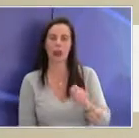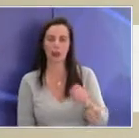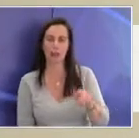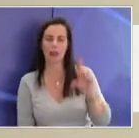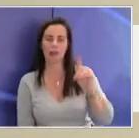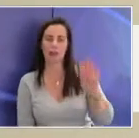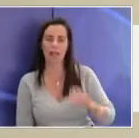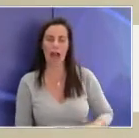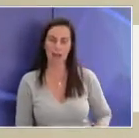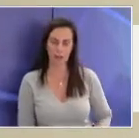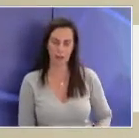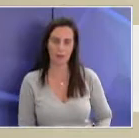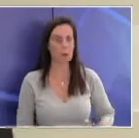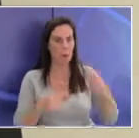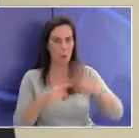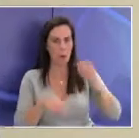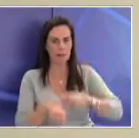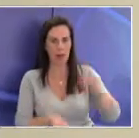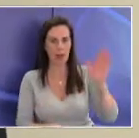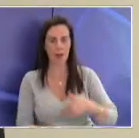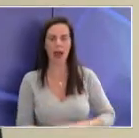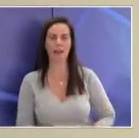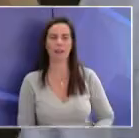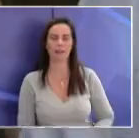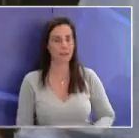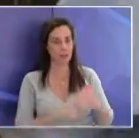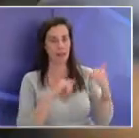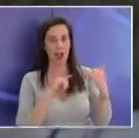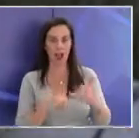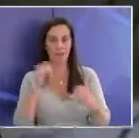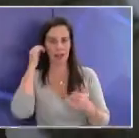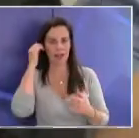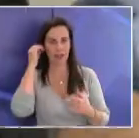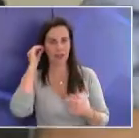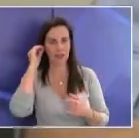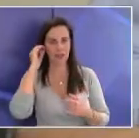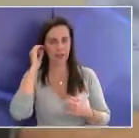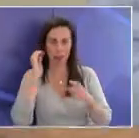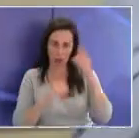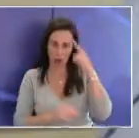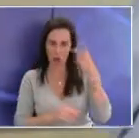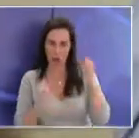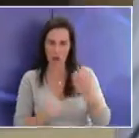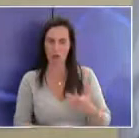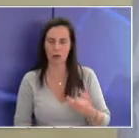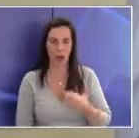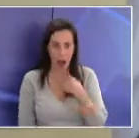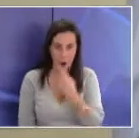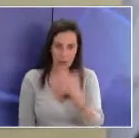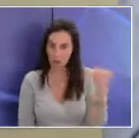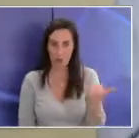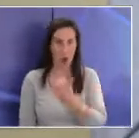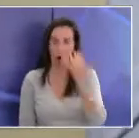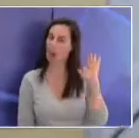הכנסת דוד ביטן. בול בזמן. הבאת איתך את בשורת הבחירות. אתה מעודכן, אני מניחה. אמרתי לכם כל